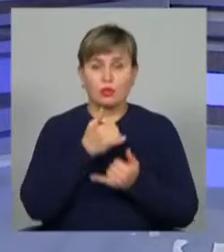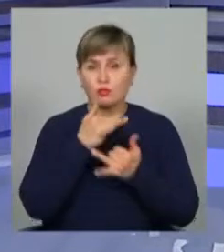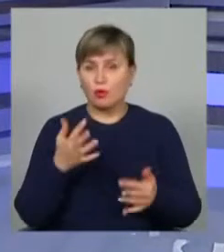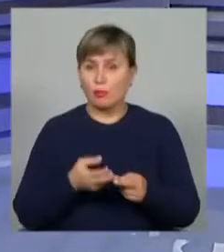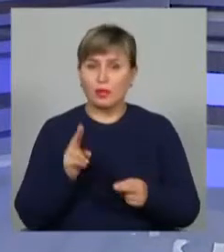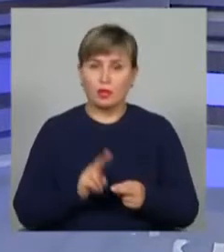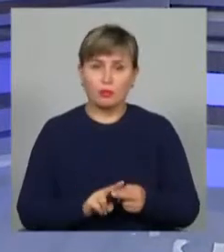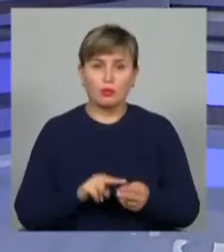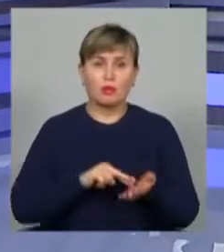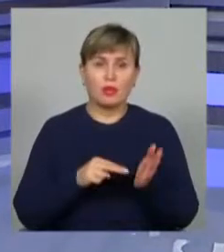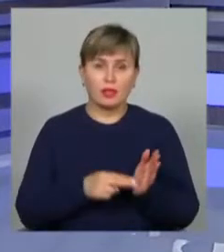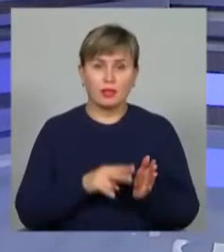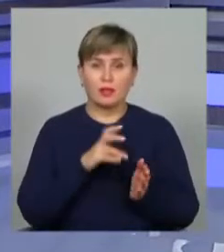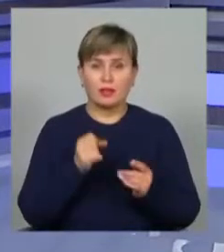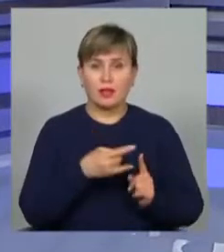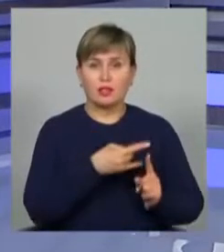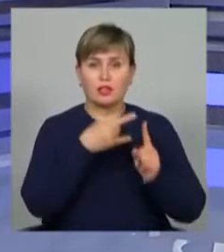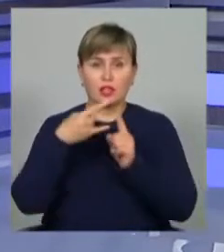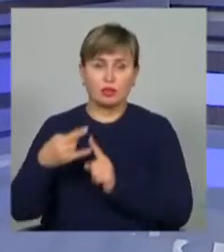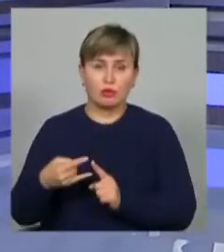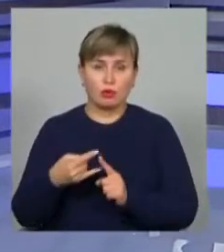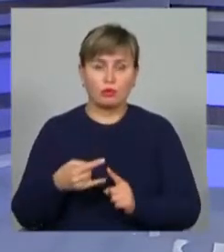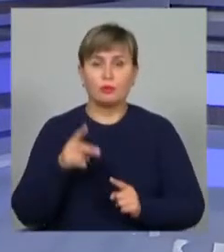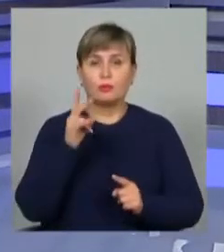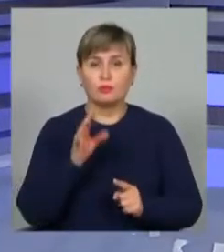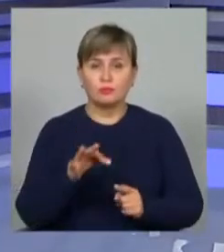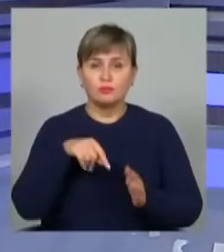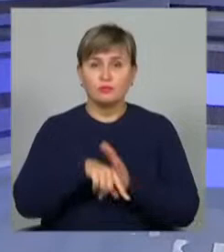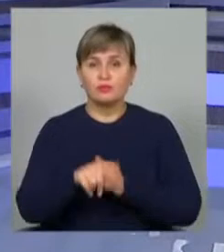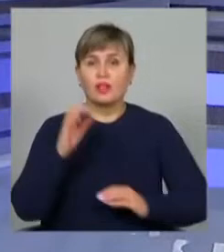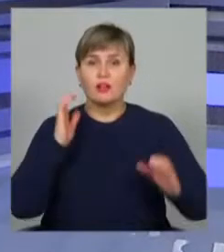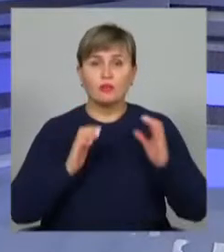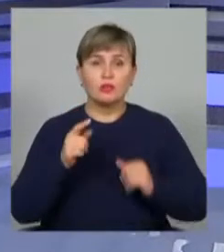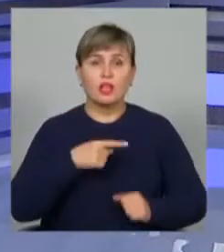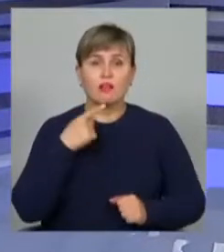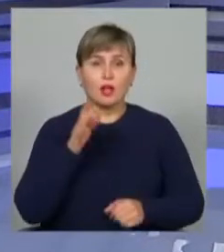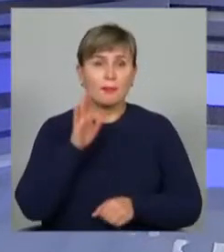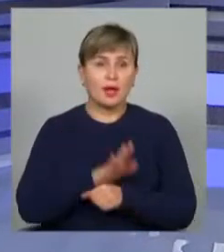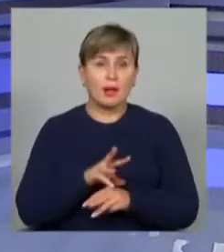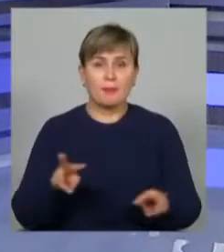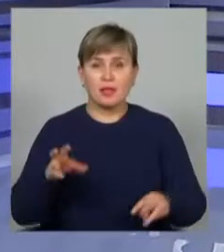поскольку рассчитывали на дистанционку. Однако в самом вузе ссылаются на приказ